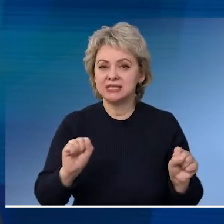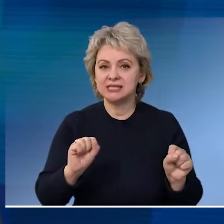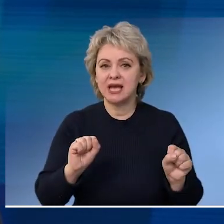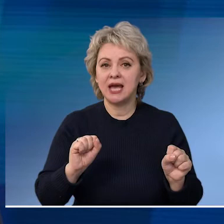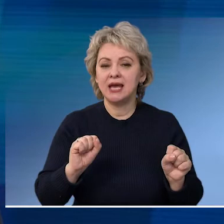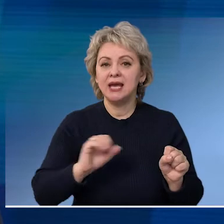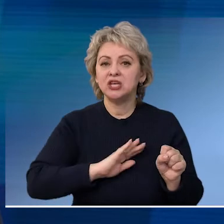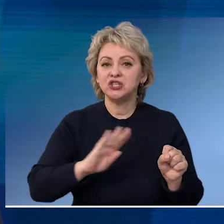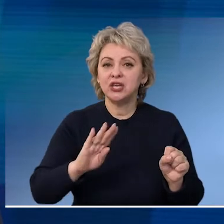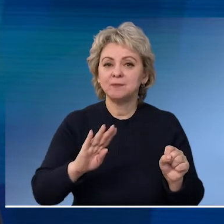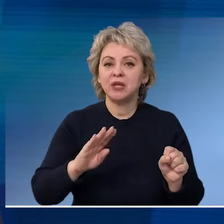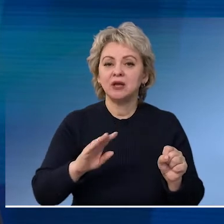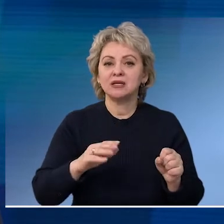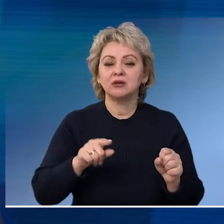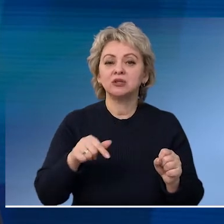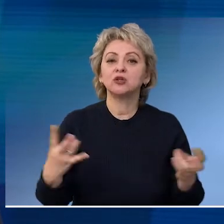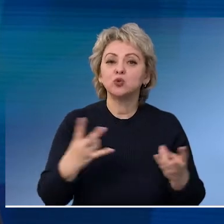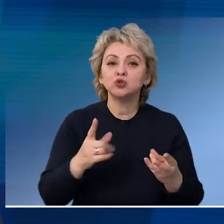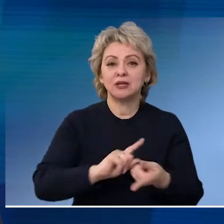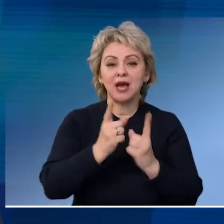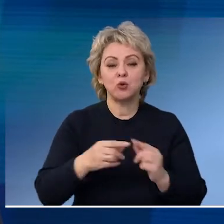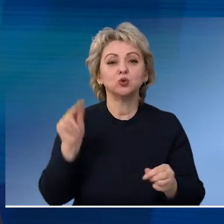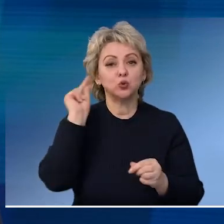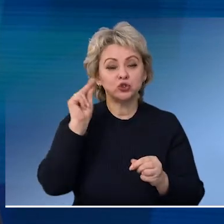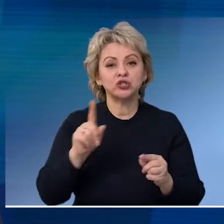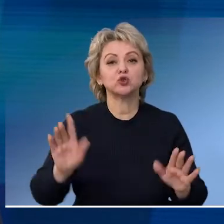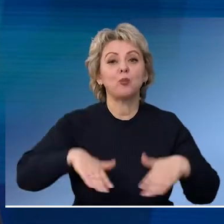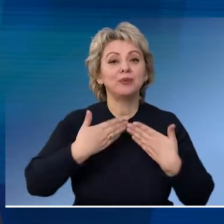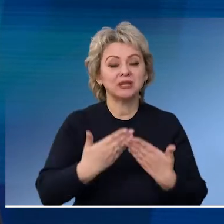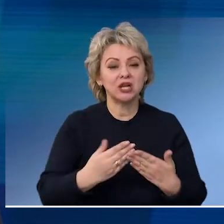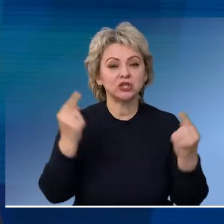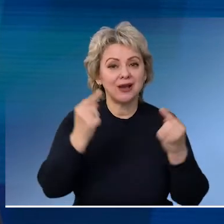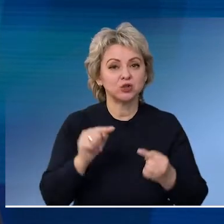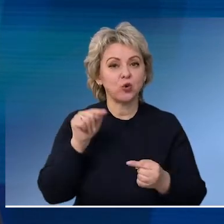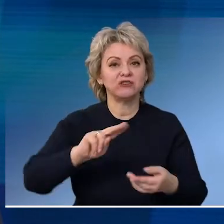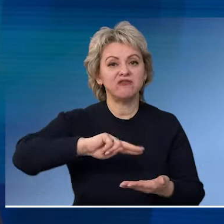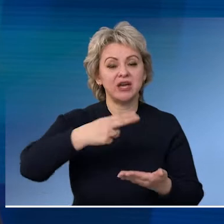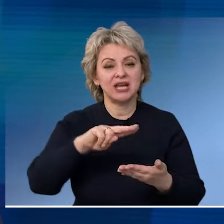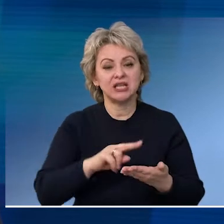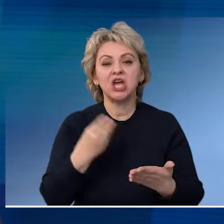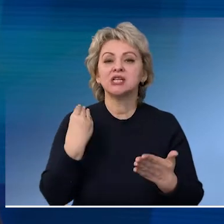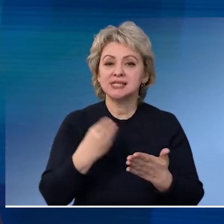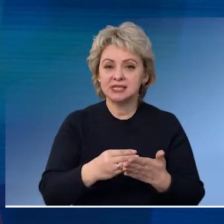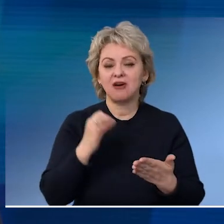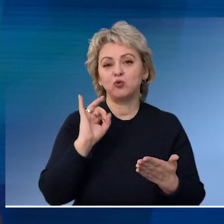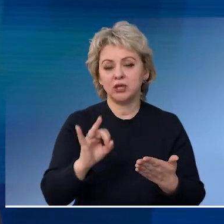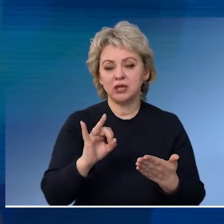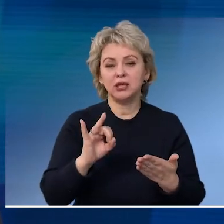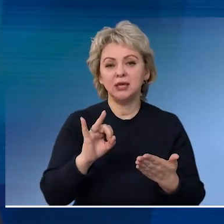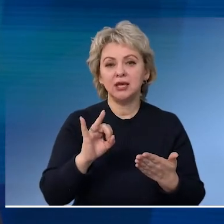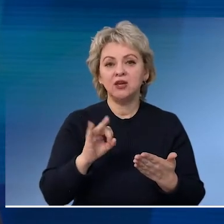нельзя не расти профессионалам, которые готовы и предложить концепцию, и предложить тот вариант и ценовой,